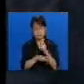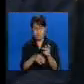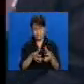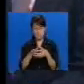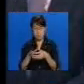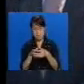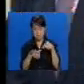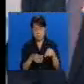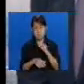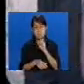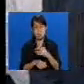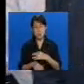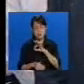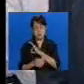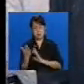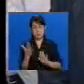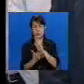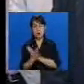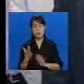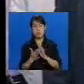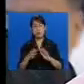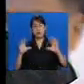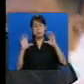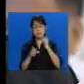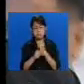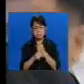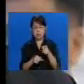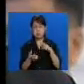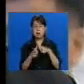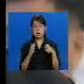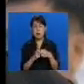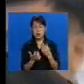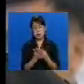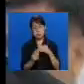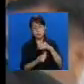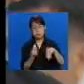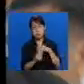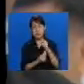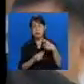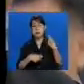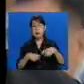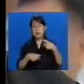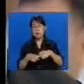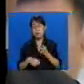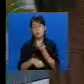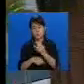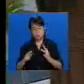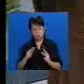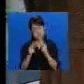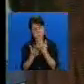ระบุว่าสมาชิกได้รับความเดือดร้อนจากภาวะเศรษฐกิจที่ชะลอตัวจึงเร่งรัดให้รัฐมนตรีว่าการกระทรวงการคลังแก้ปั